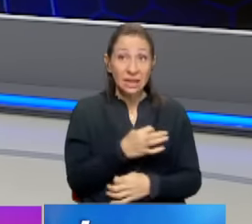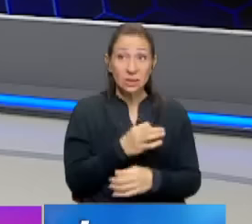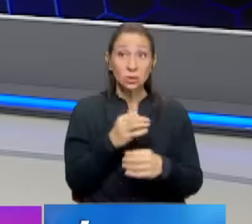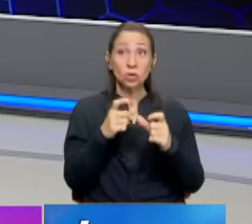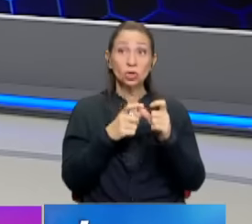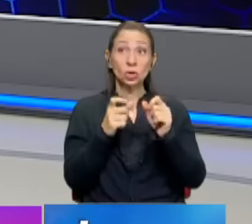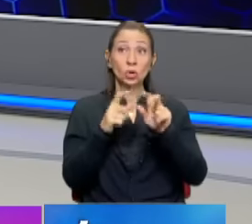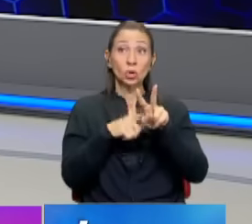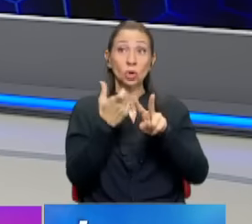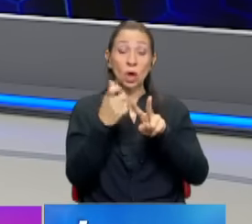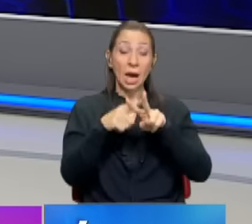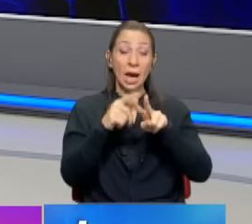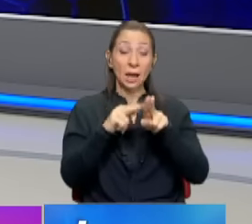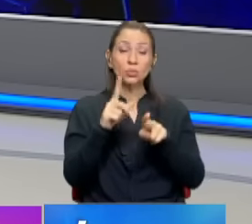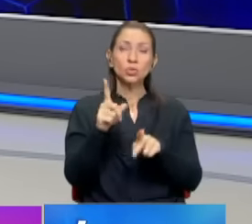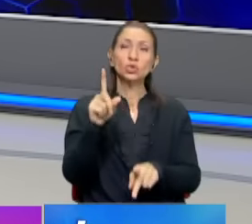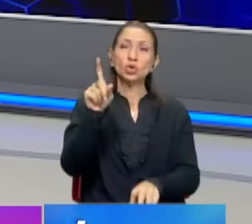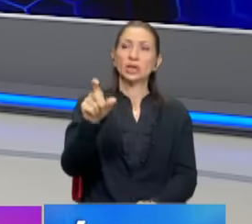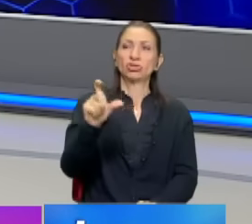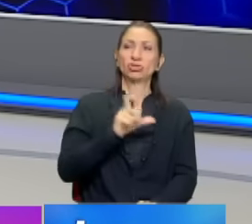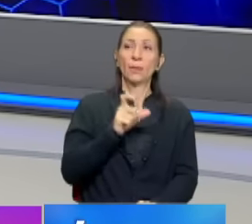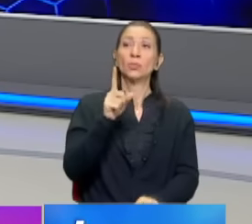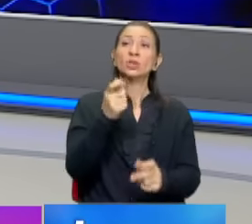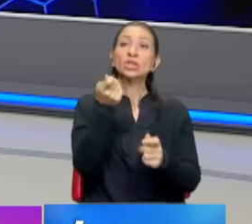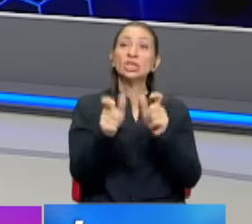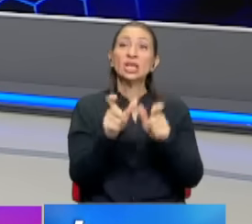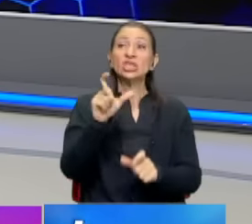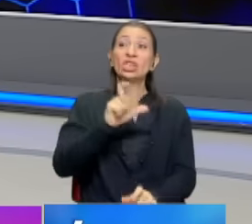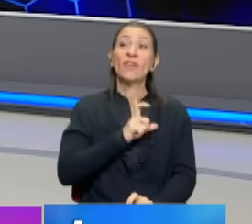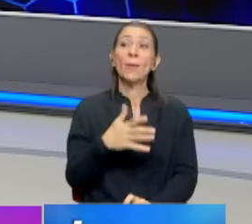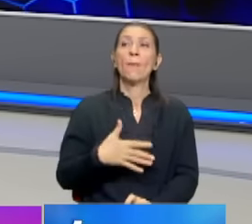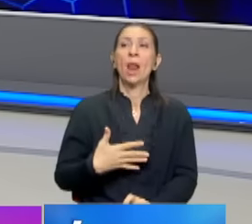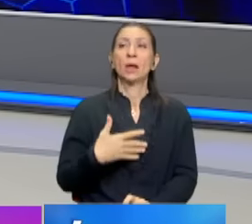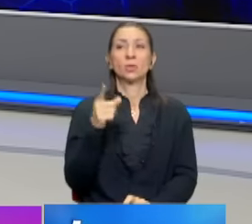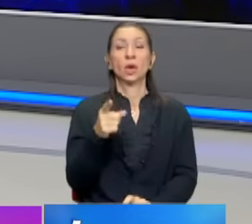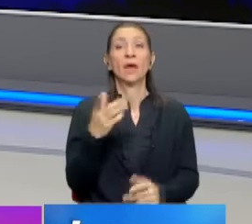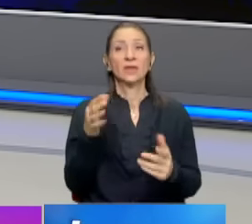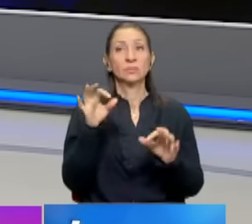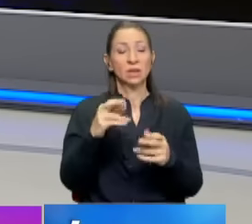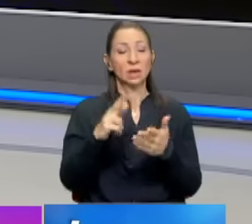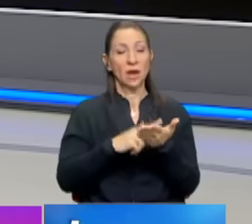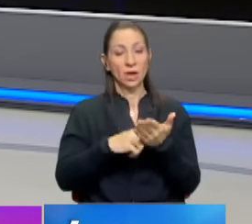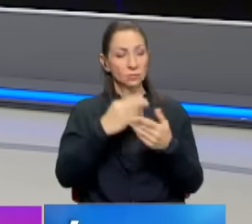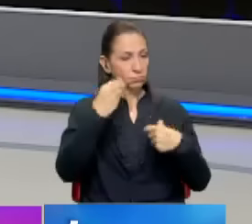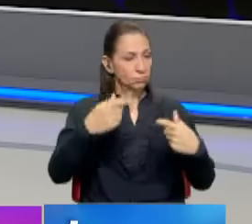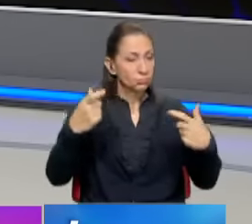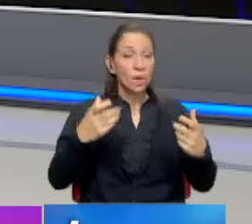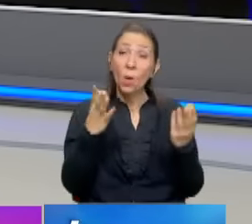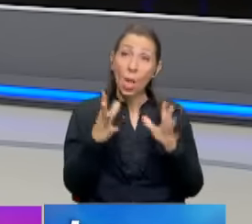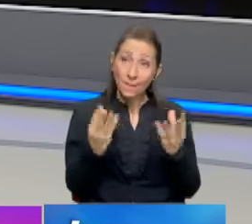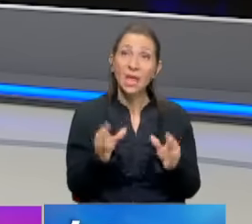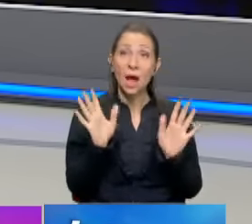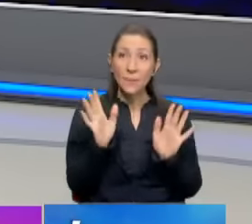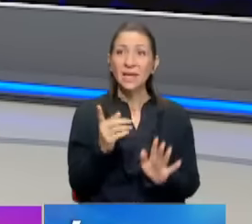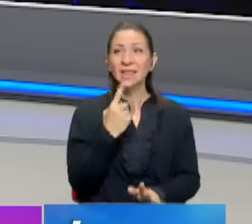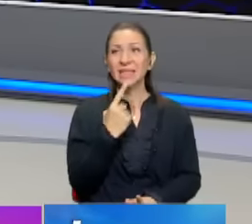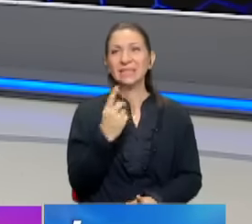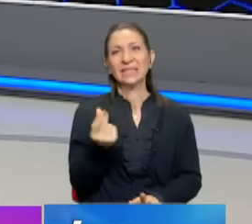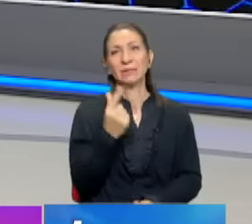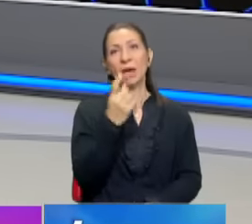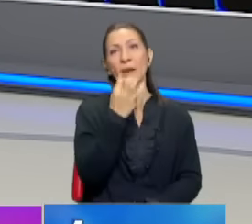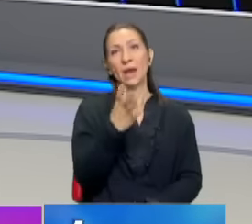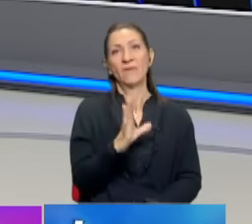Ak? Lütfen bu soruya da cevap verin. İşçiler bu sorunun cevabını merak ediyor. Efendim şimdi kahvaltı sofrasındasınız büyük ihtimal ama tadınızı